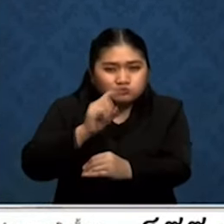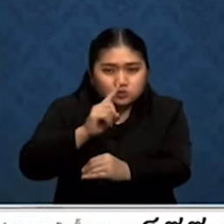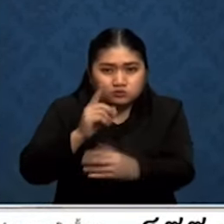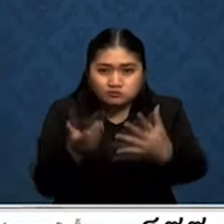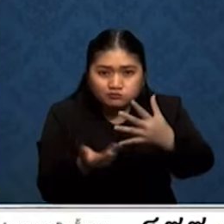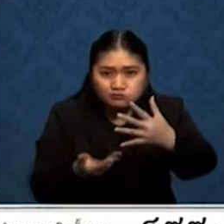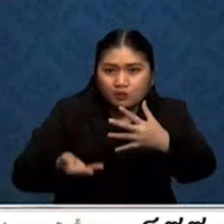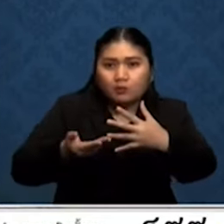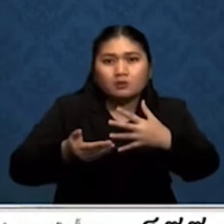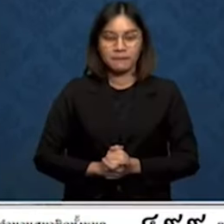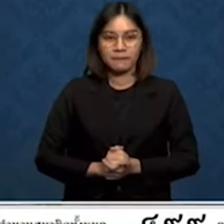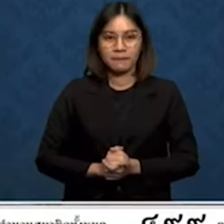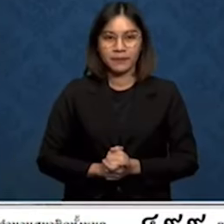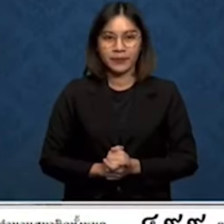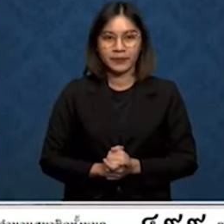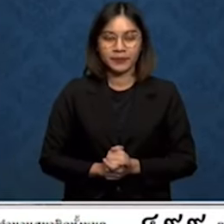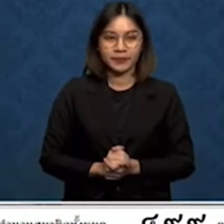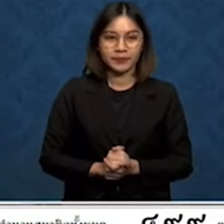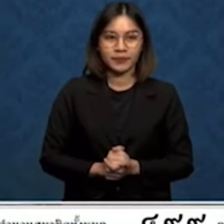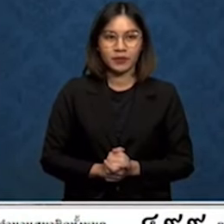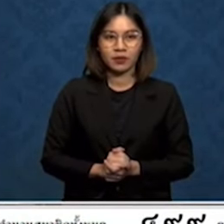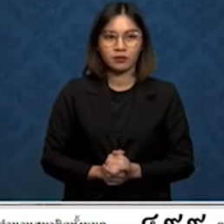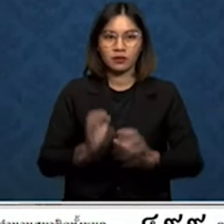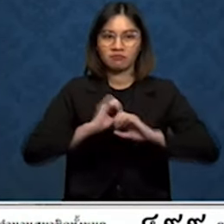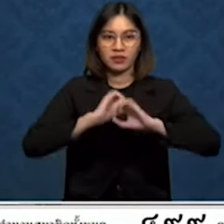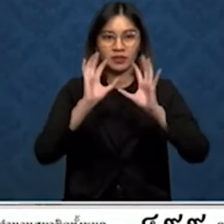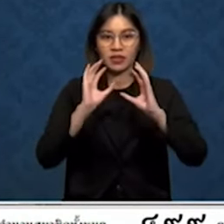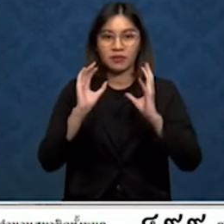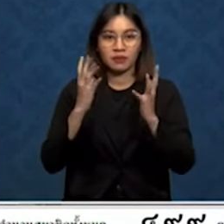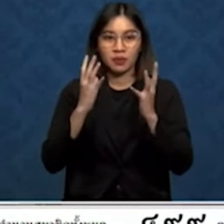ได้แค่ 0.10ความไม่โรงใส